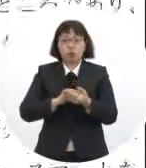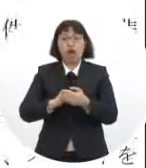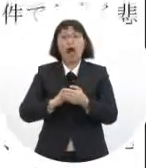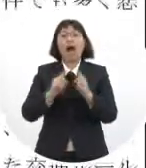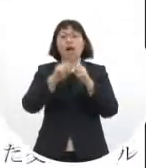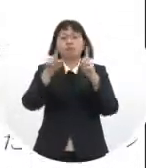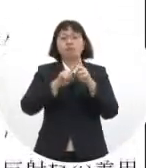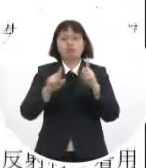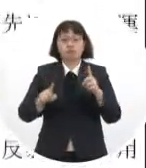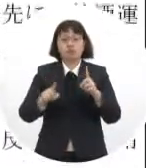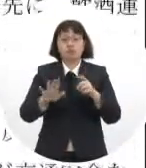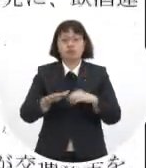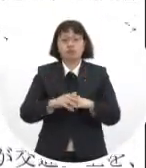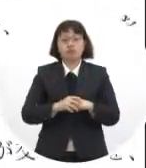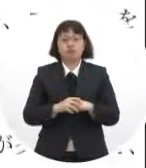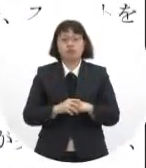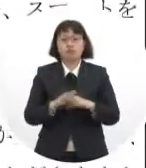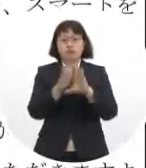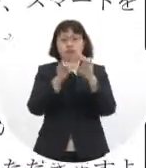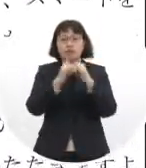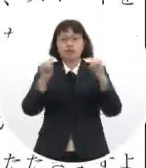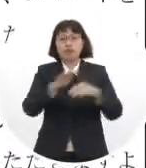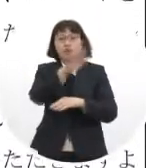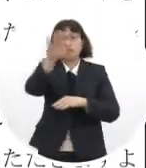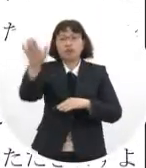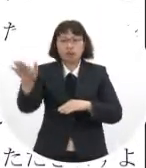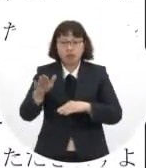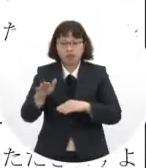んに交通安全を強く呼びかけました。